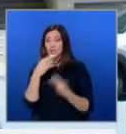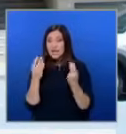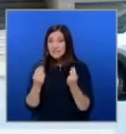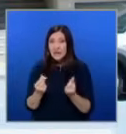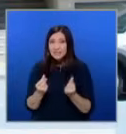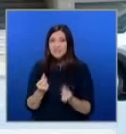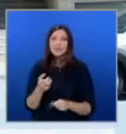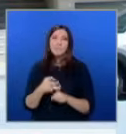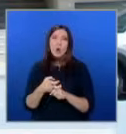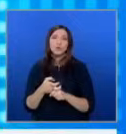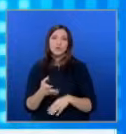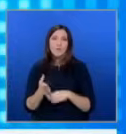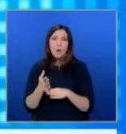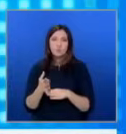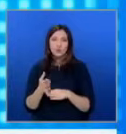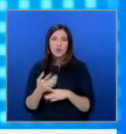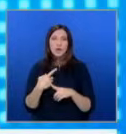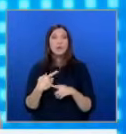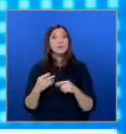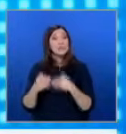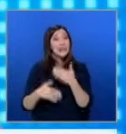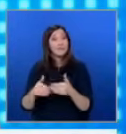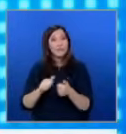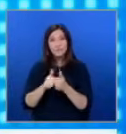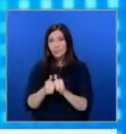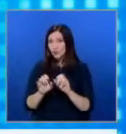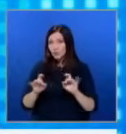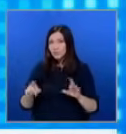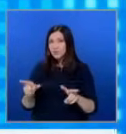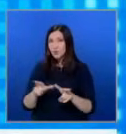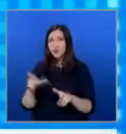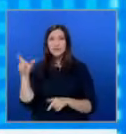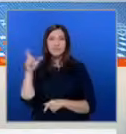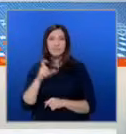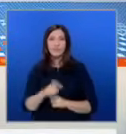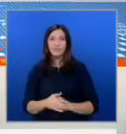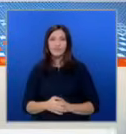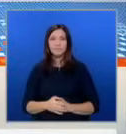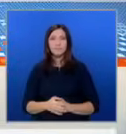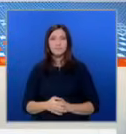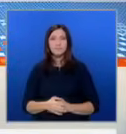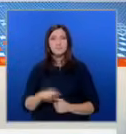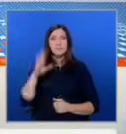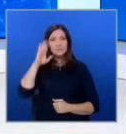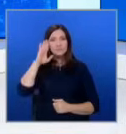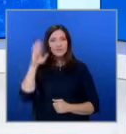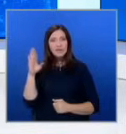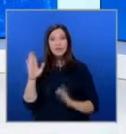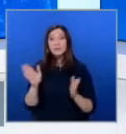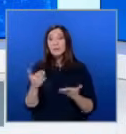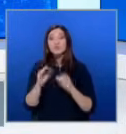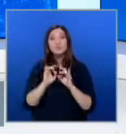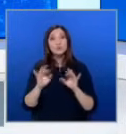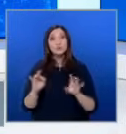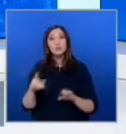средства за болнична помощ. Сега следват спортните новини с Моника Симеонова. Здравей. Здравей, Нора. Започваме